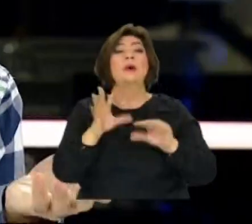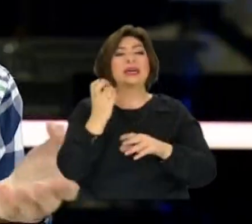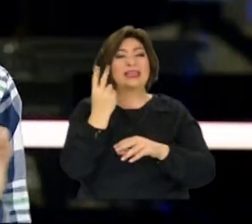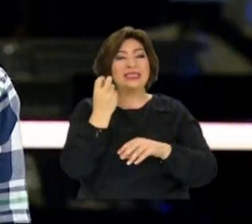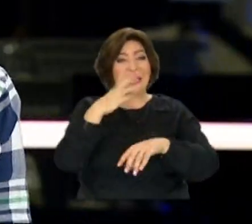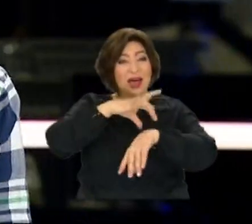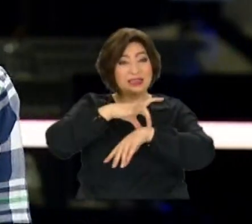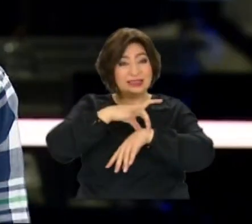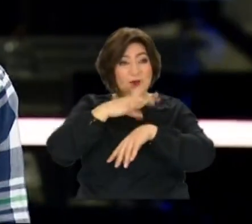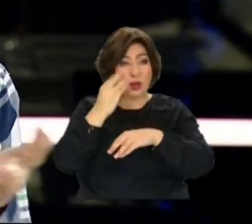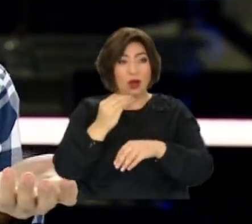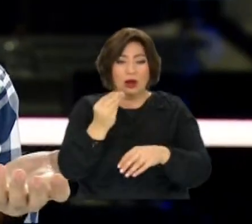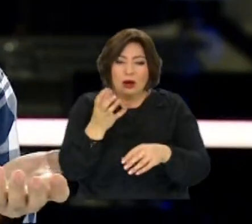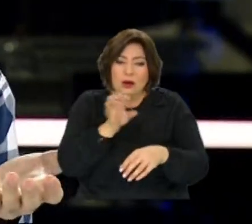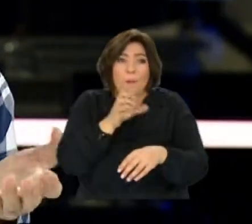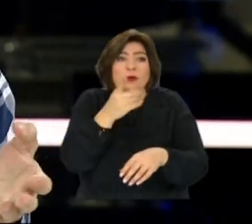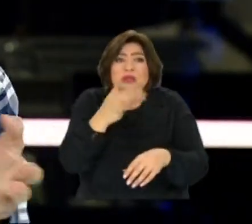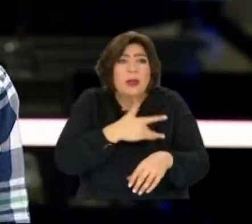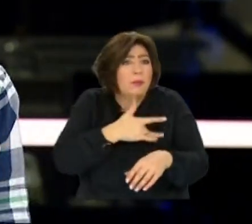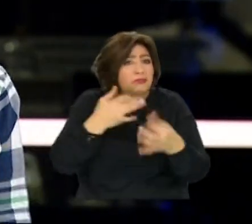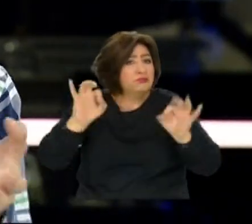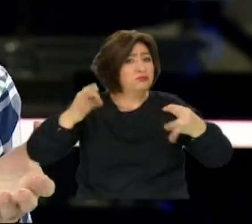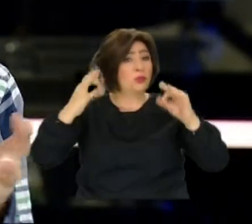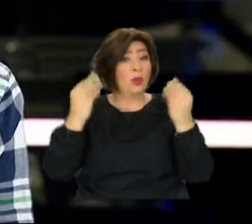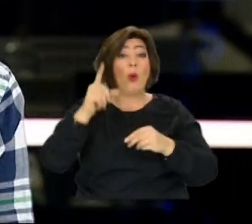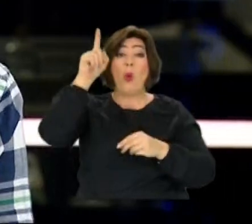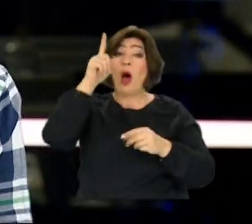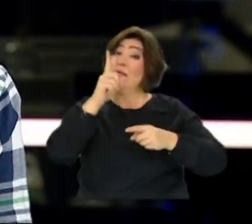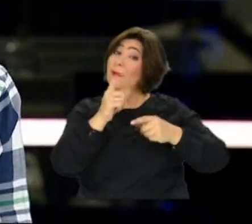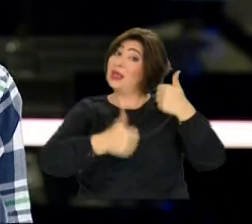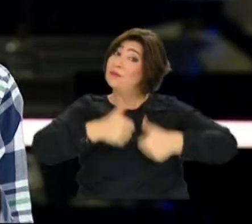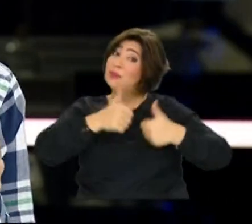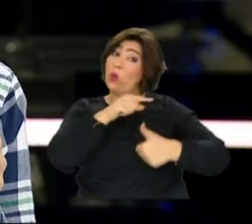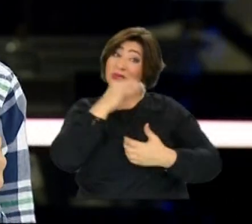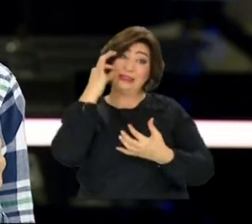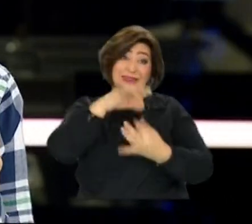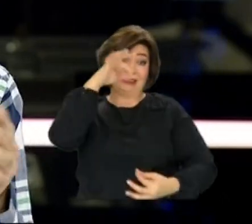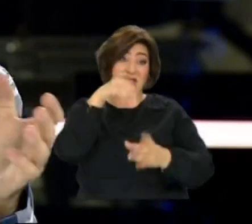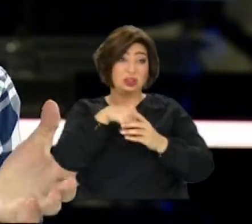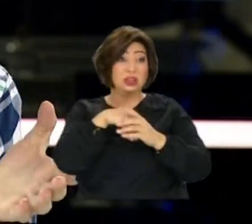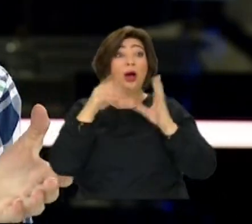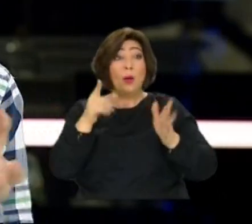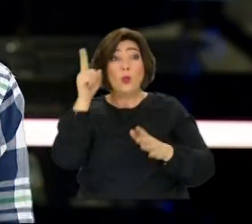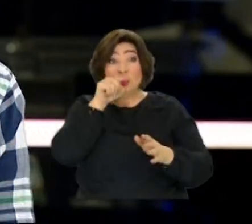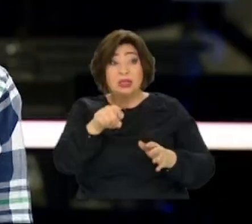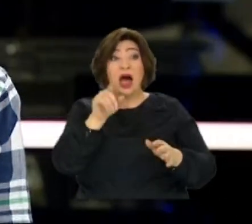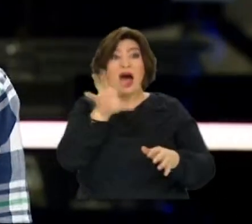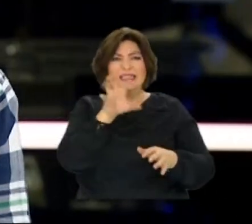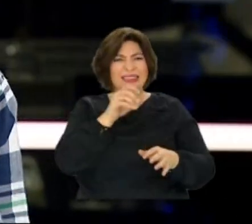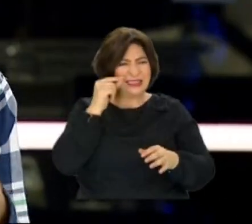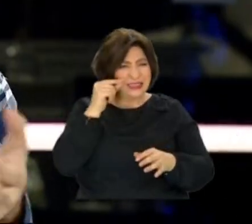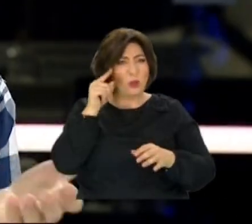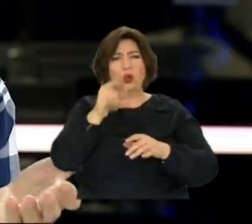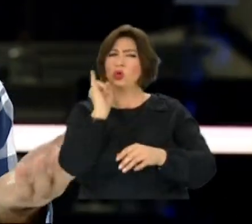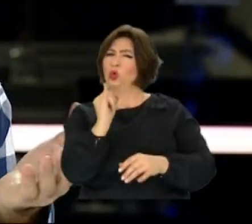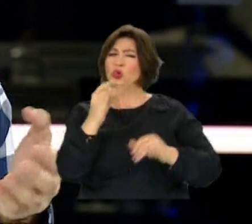hastası olarak da bir insan acı çekerek vefat ediyor ve çok iyi bir insan da olabilir. O insan için Allah'ın bir imtihanıdır o insana. Yani dolayısıyla bu acı çeken insan eşittir kötü insandır